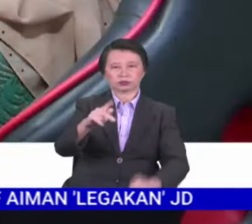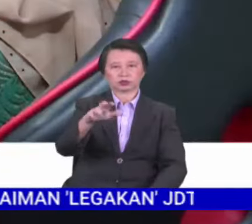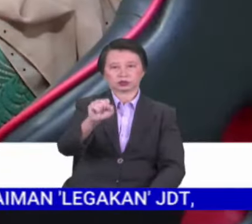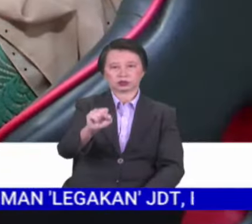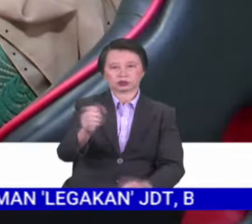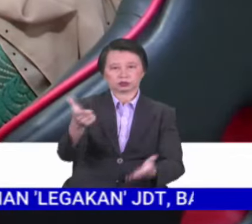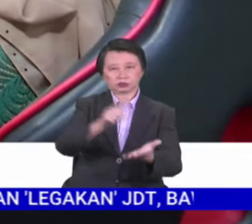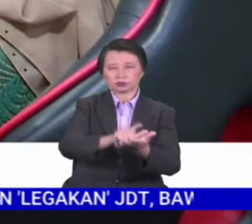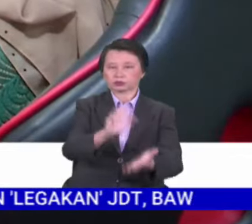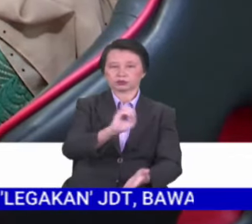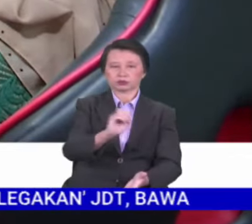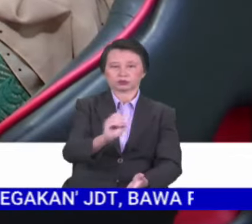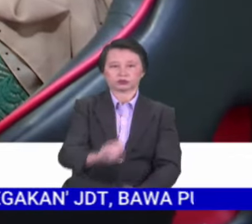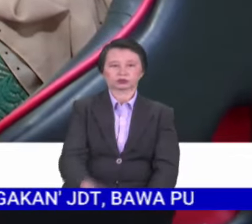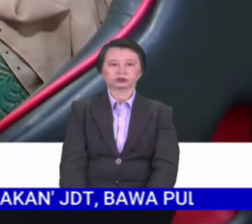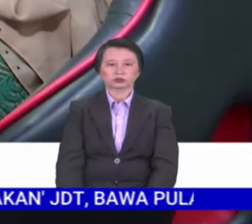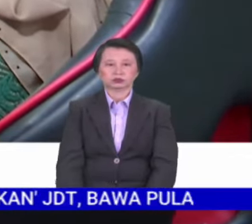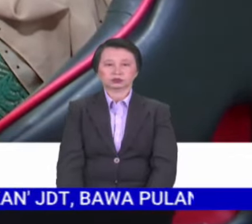dilaporkan.